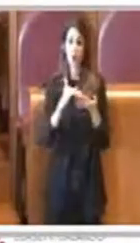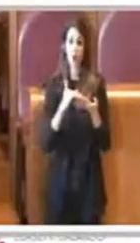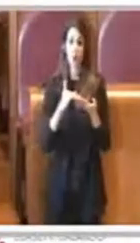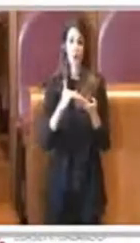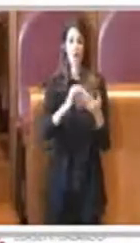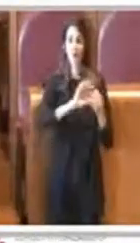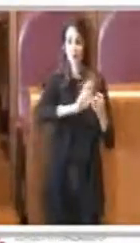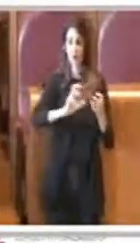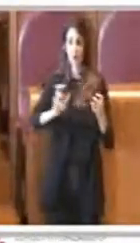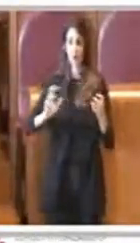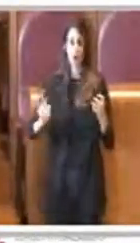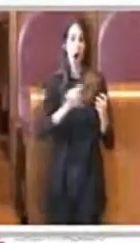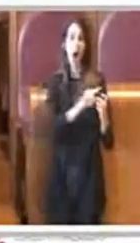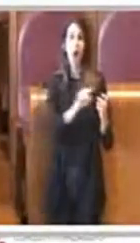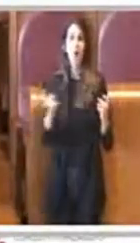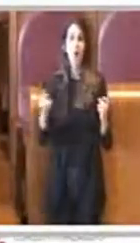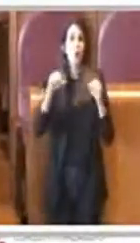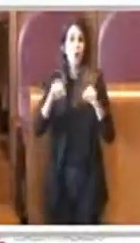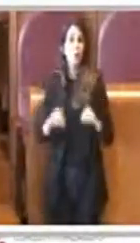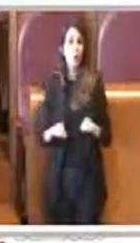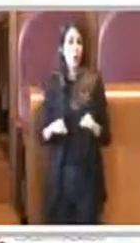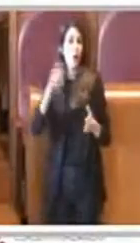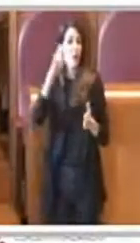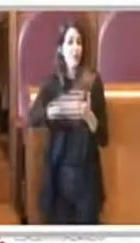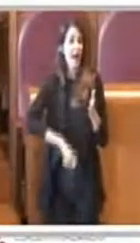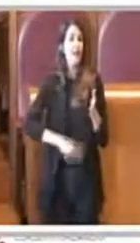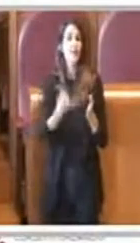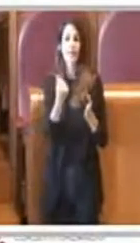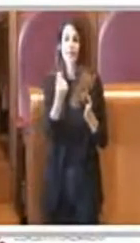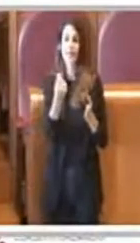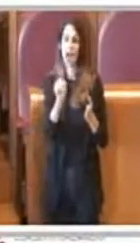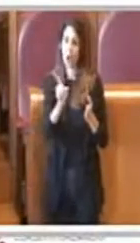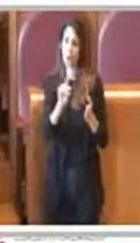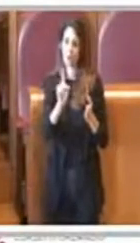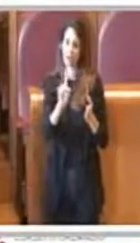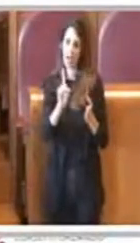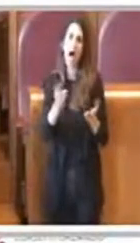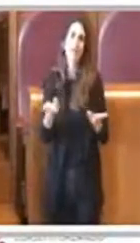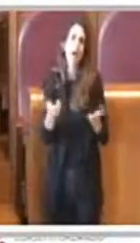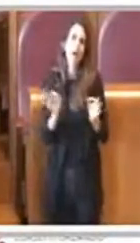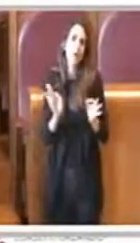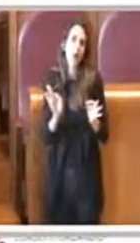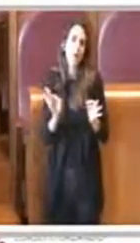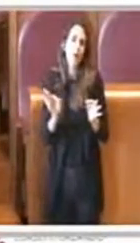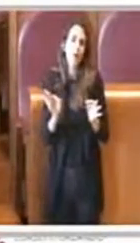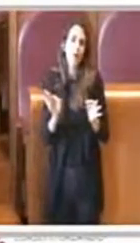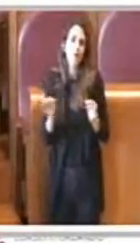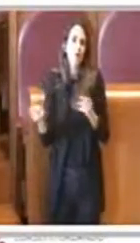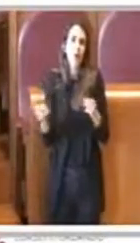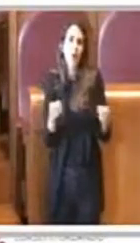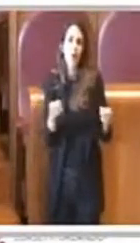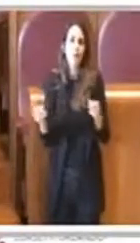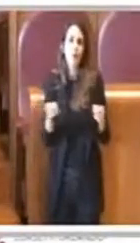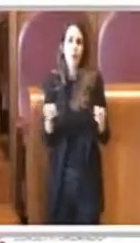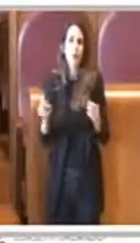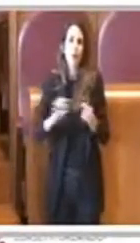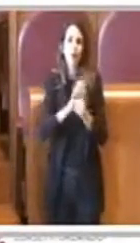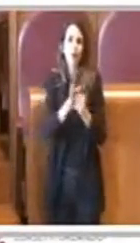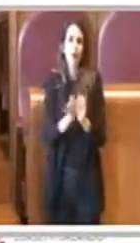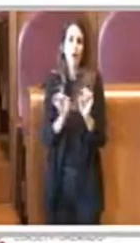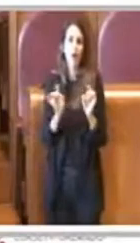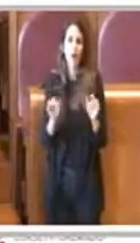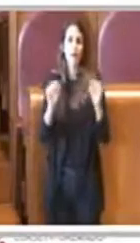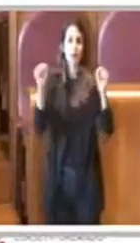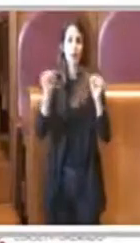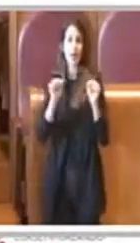il canone per tutto il periodo in cui le palestre scolastiche sono state chiuse per motivi indipendenti dai concessionari,